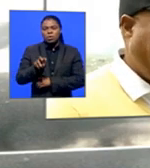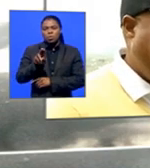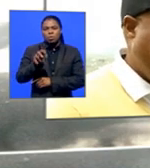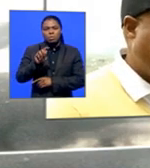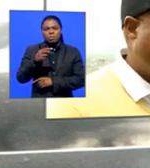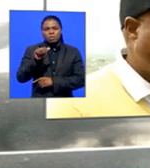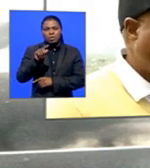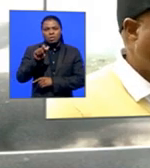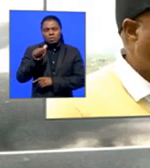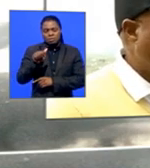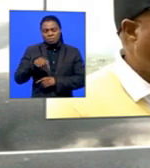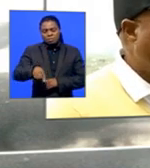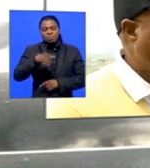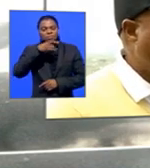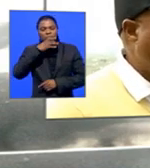ngomgqibelo nangecawe.